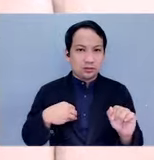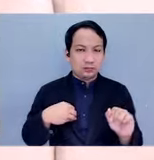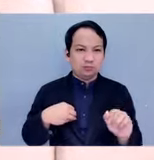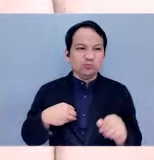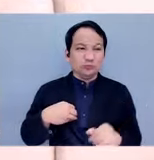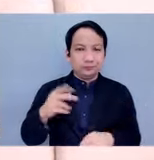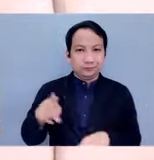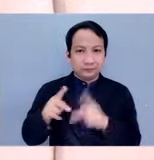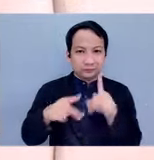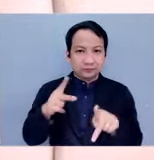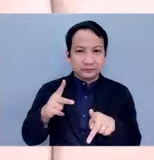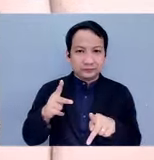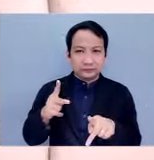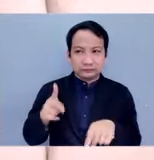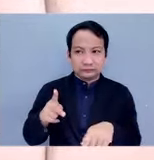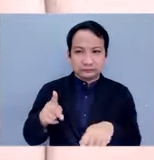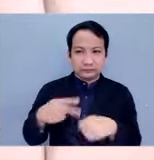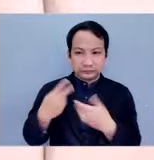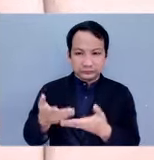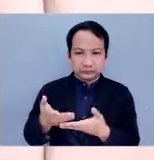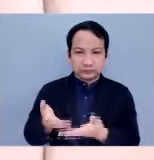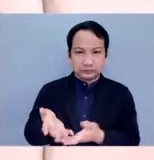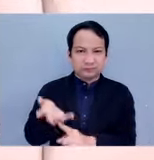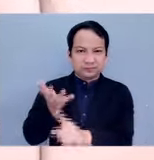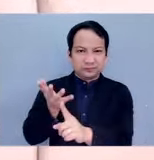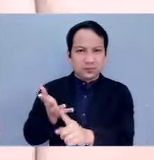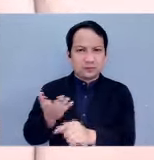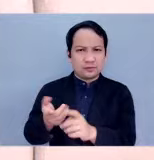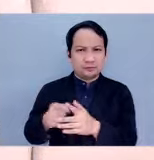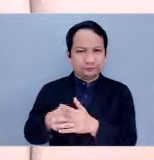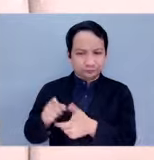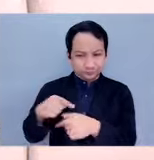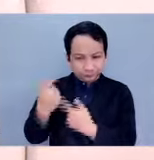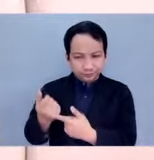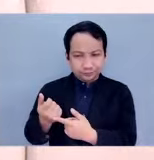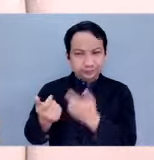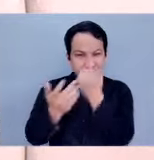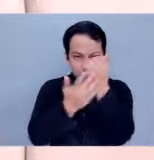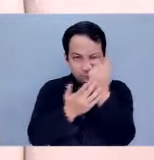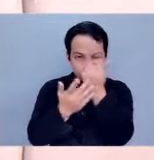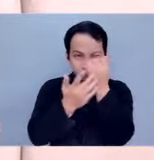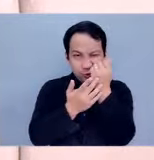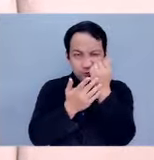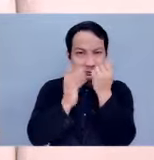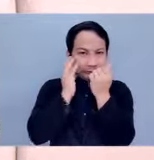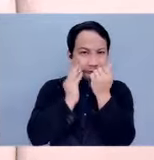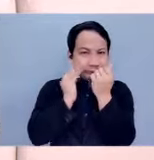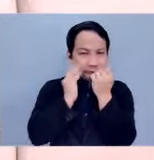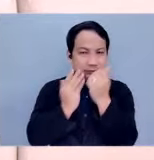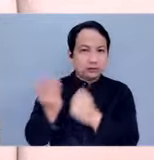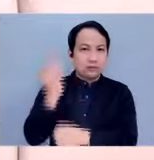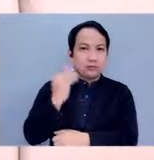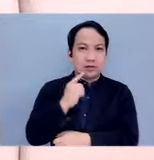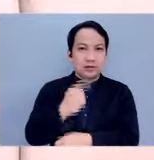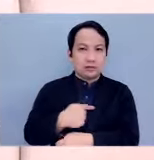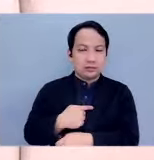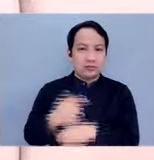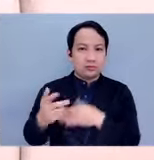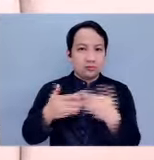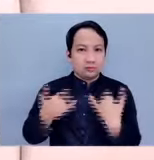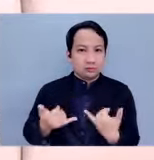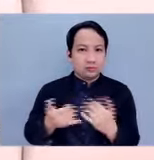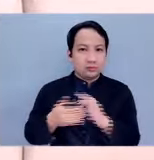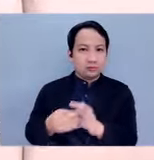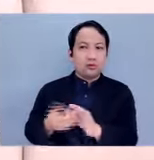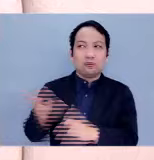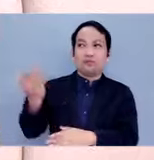nga ng sinabi ng mga eksperto, baka may pinanggagalingan nyo ng mga traumatic experiences because I believe we are all what we are today because of everything we